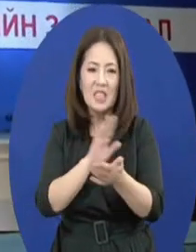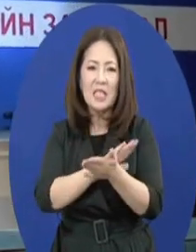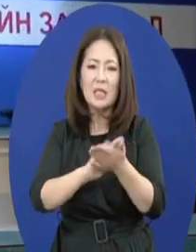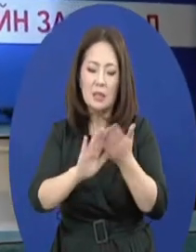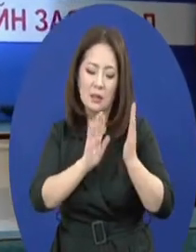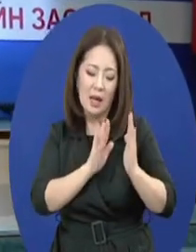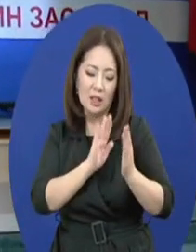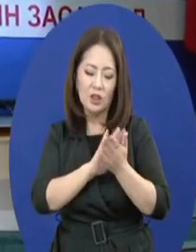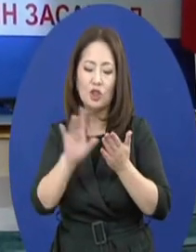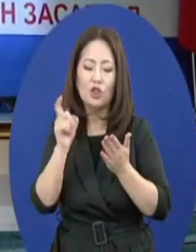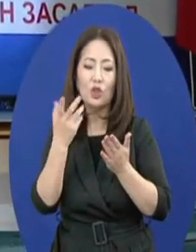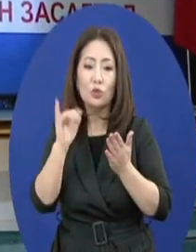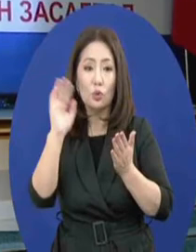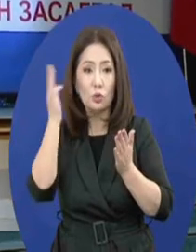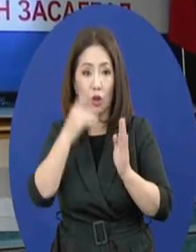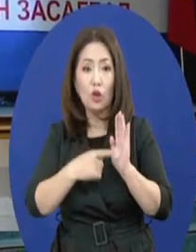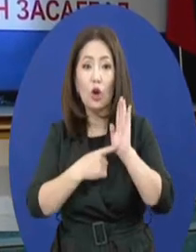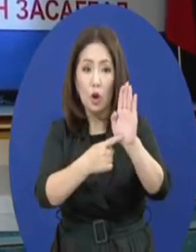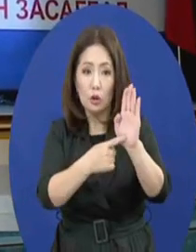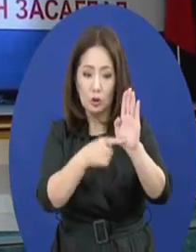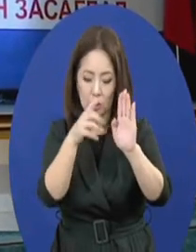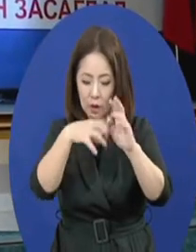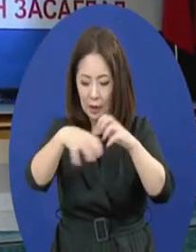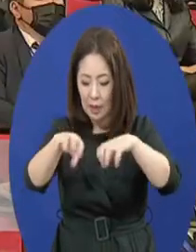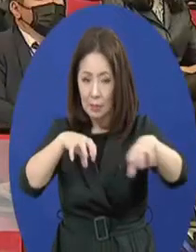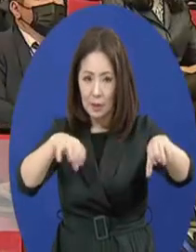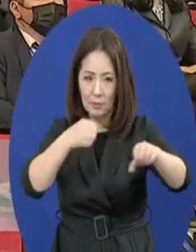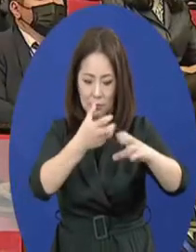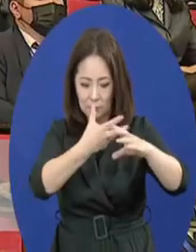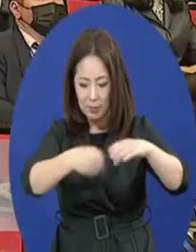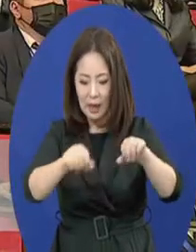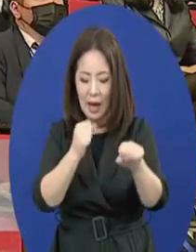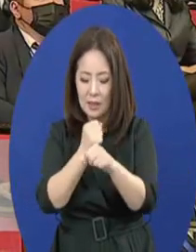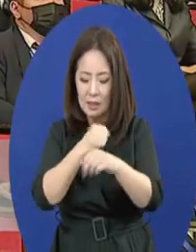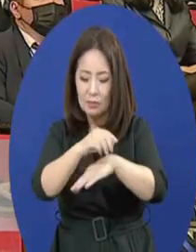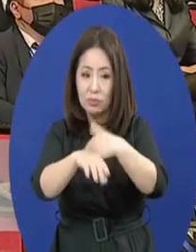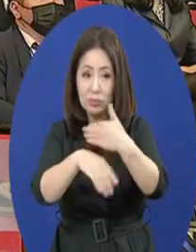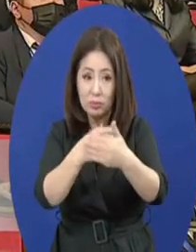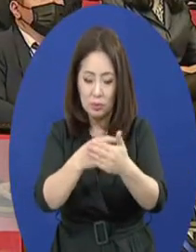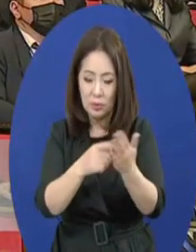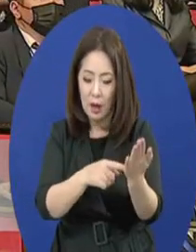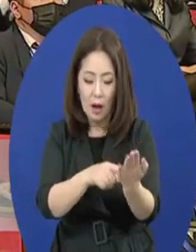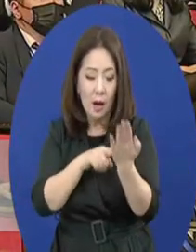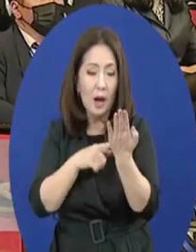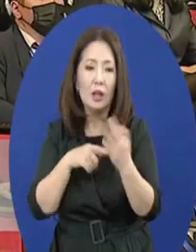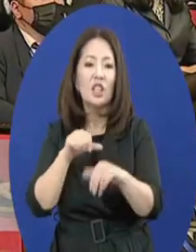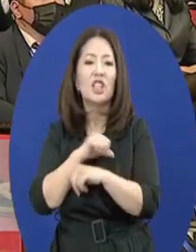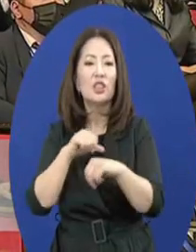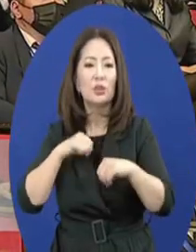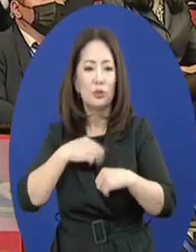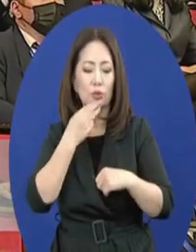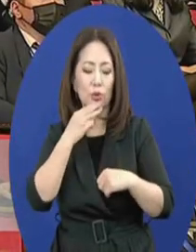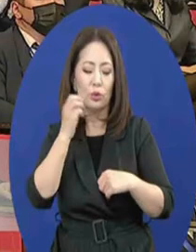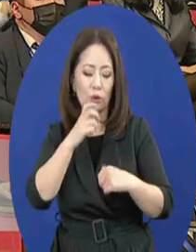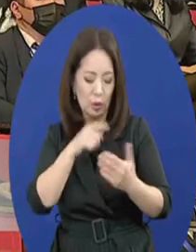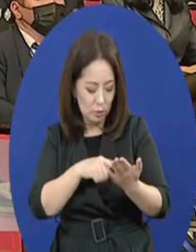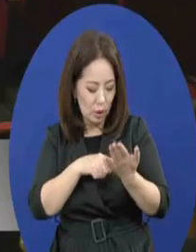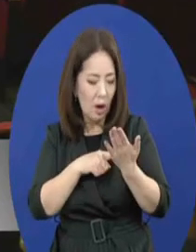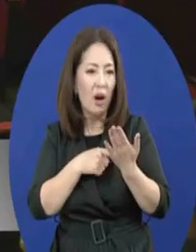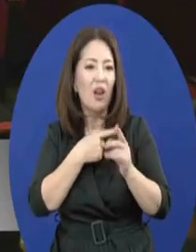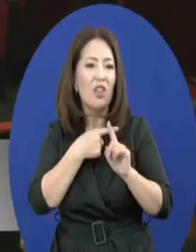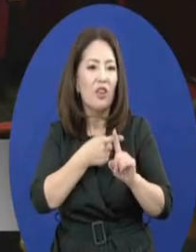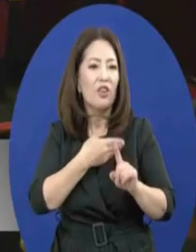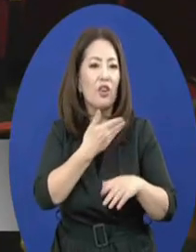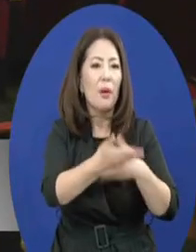зүйг бол тодорхойлсон гэж бол харж байна. Одоо салбар өртөө ажил хэрэг болгох илэрлэл нь иргэдийн шударга ёсны өсөмжлөлт эерэг оноо цуглуулсан